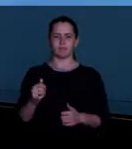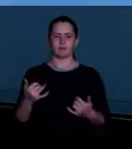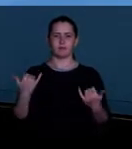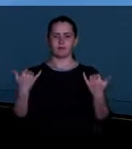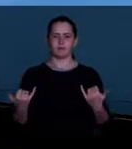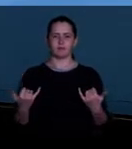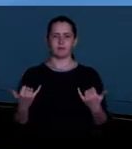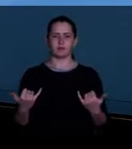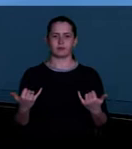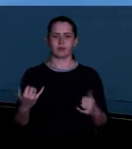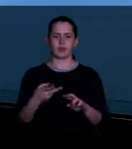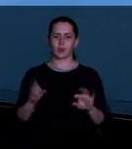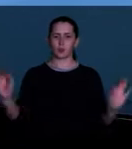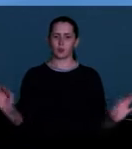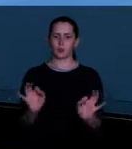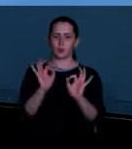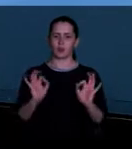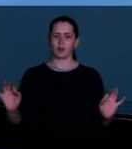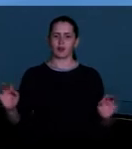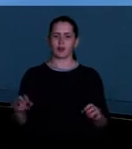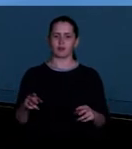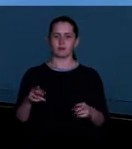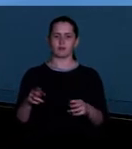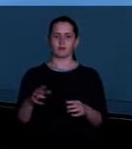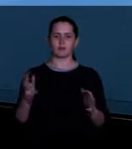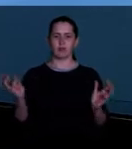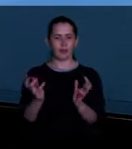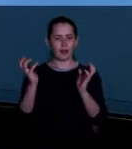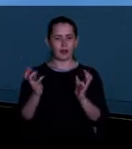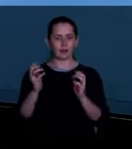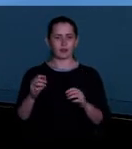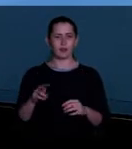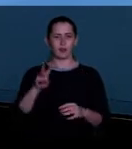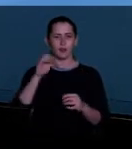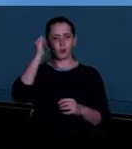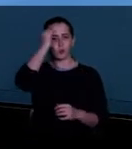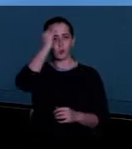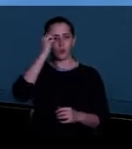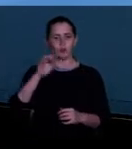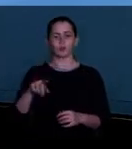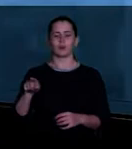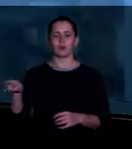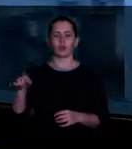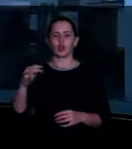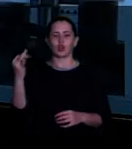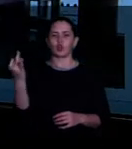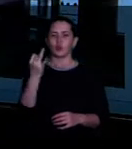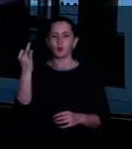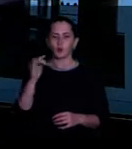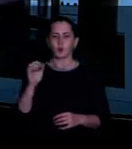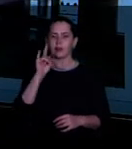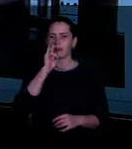Ребята, этот музыкальный инструмент хранится в Музее истории